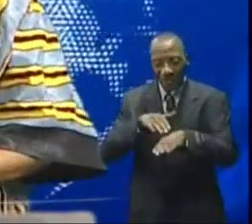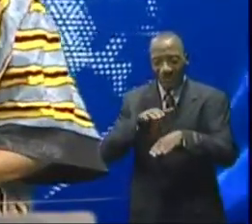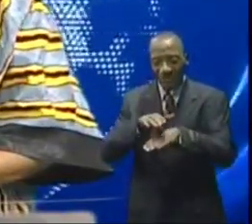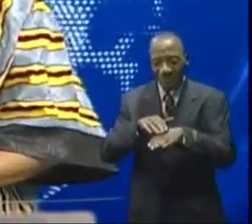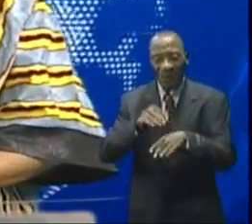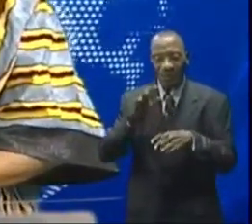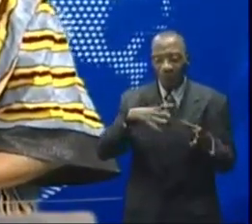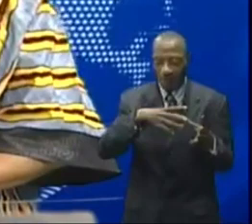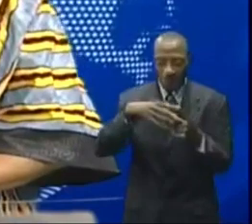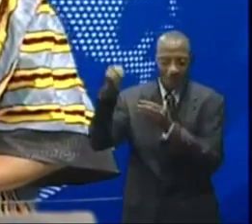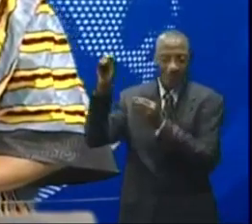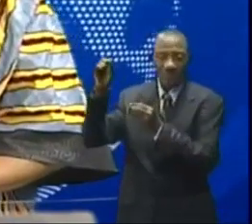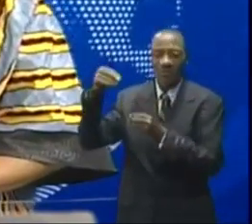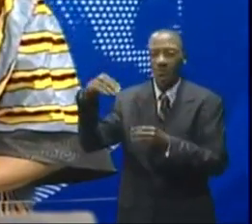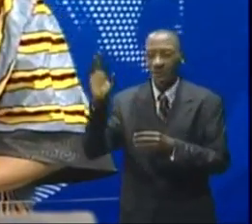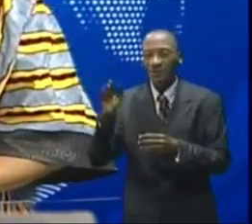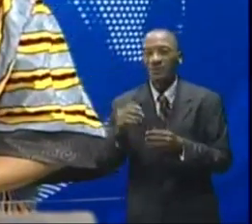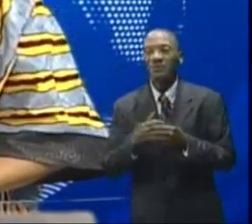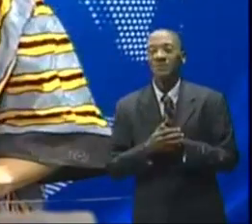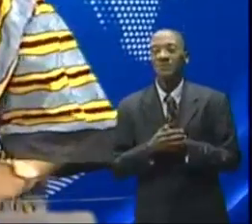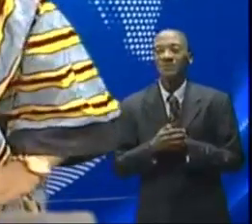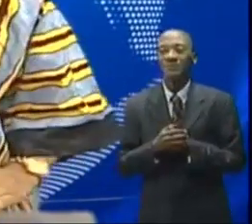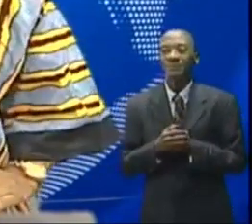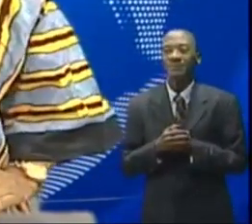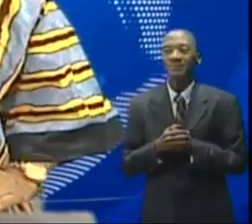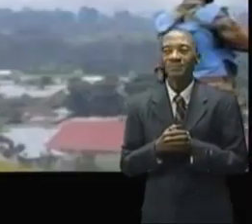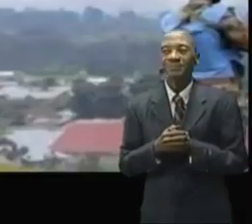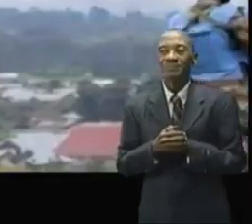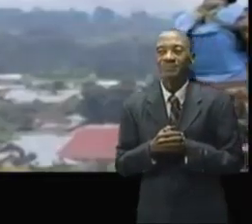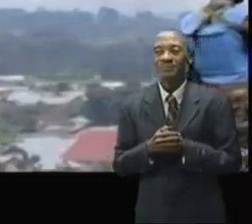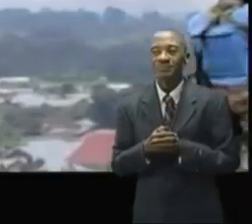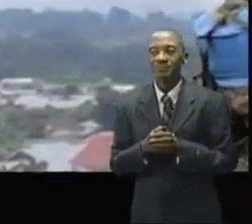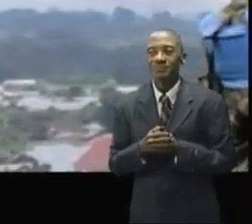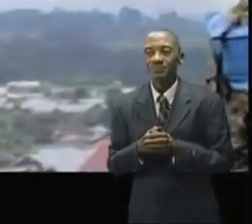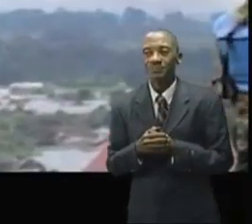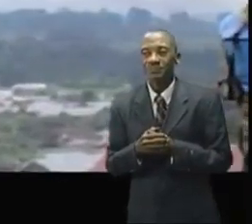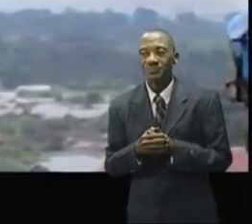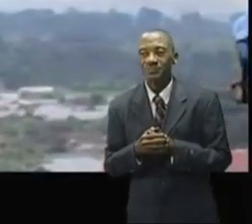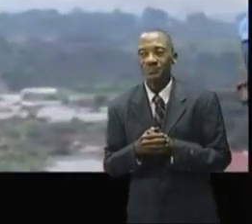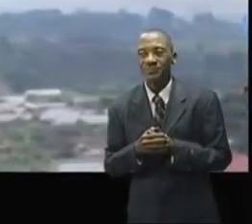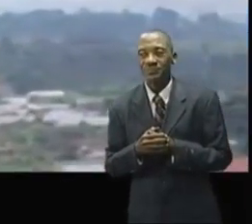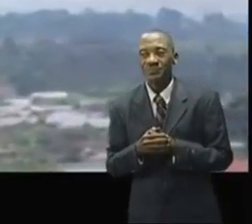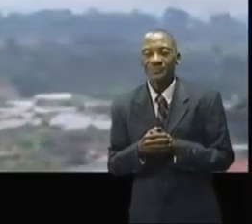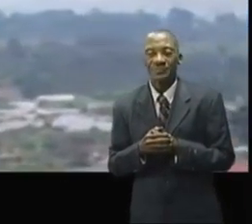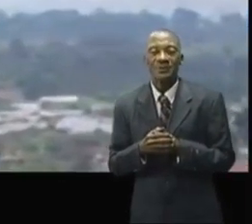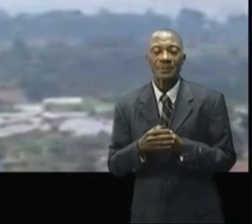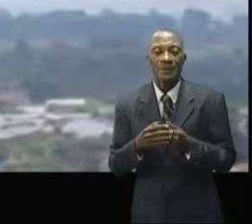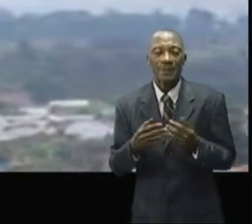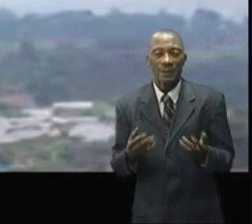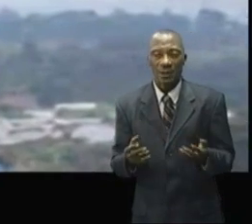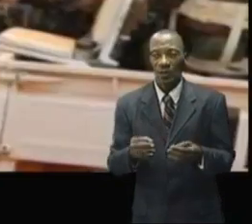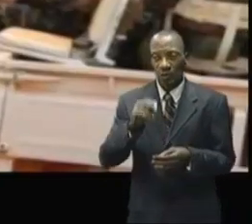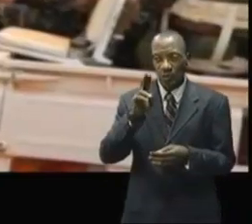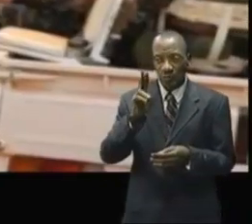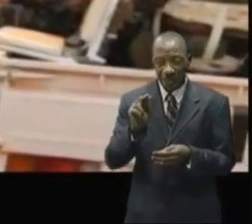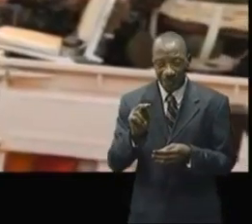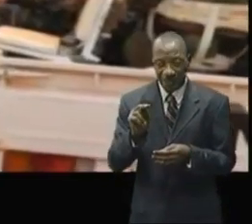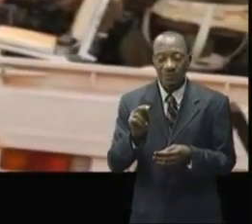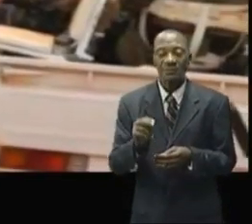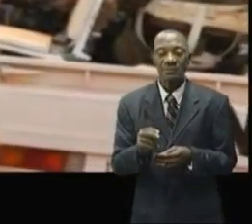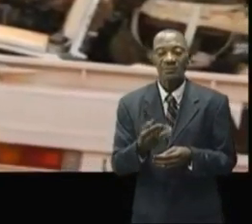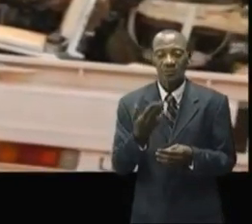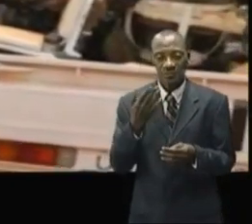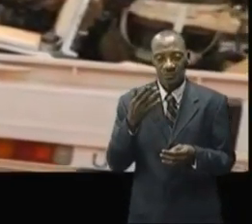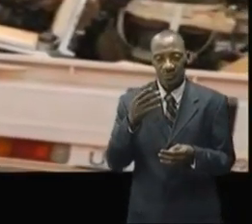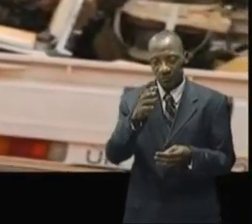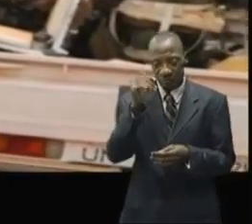le vice-gouverneur de l'Ituri, Junior Selemani, reportage. 6 mois, la MONUSCO pourra se retirer du sol congolais, mais avant ce